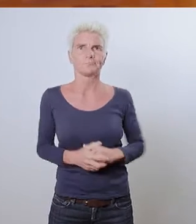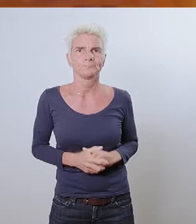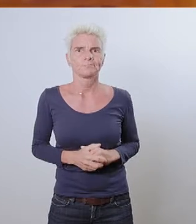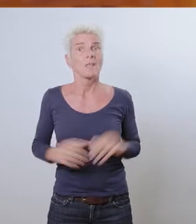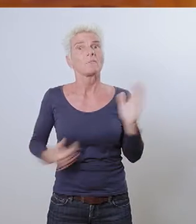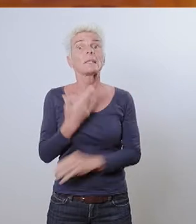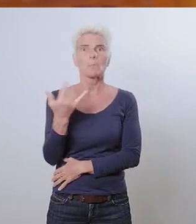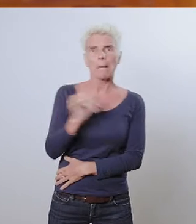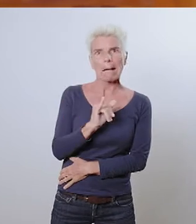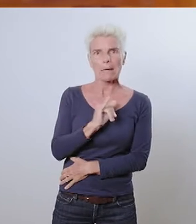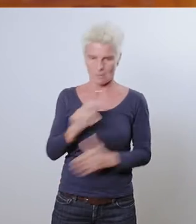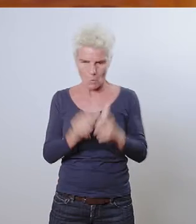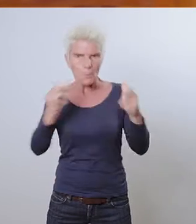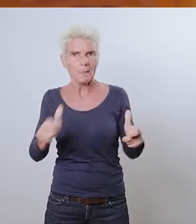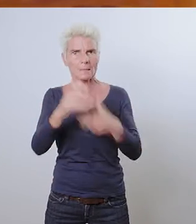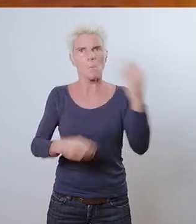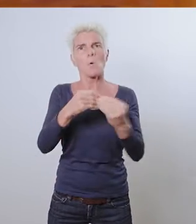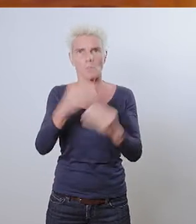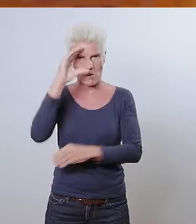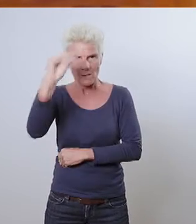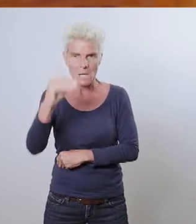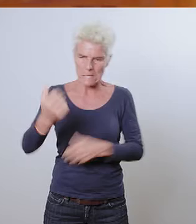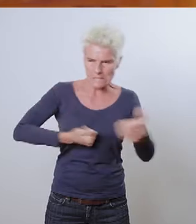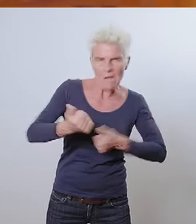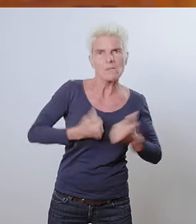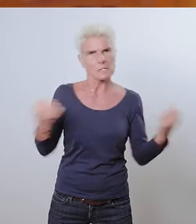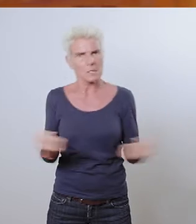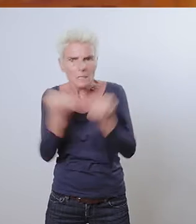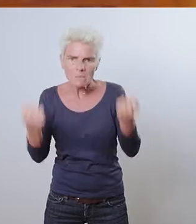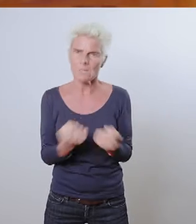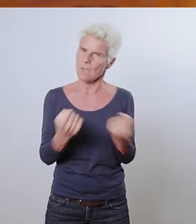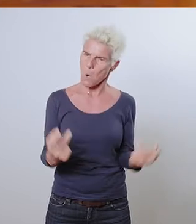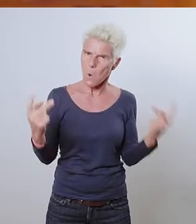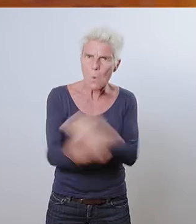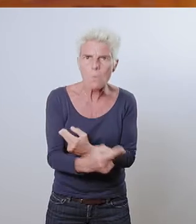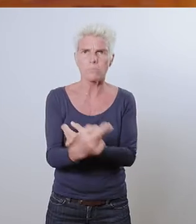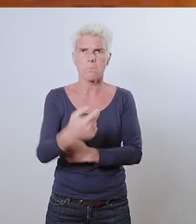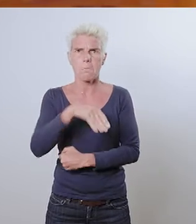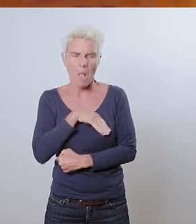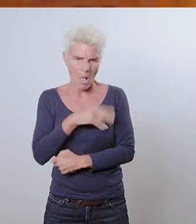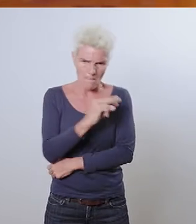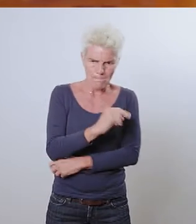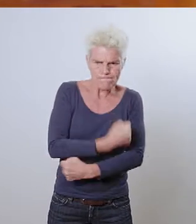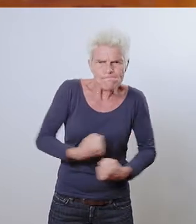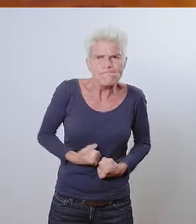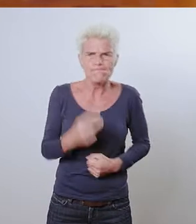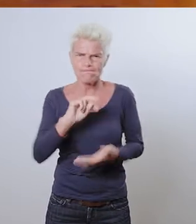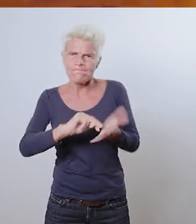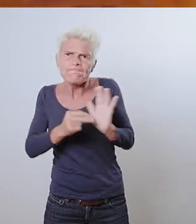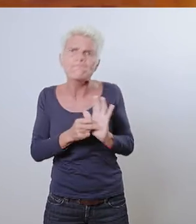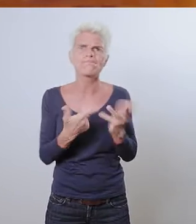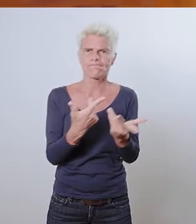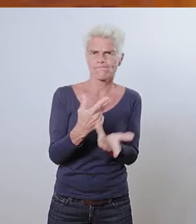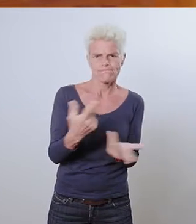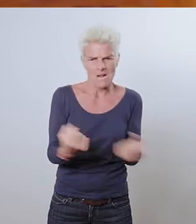victime tout comme les entreprises nos services nos activités qui ont subi la restriction la